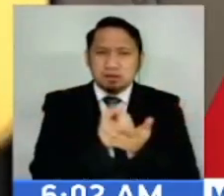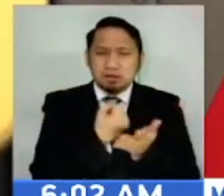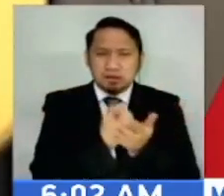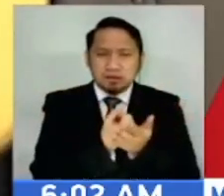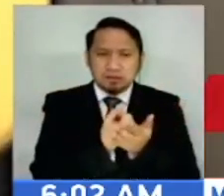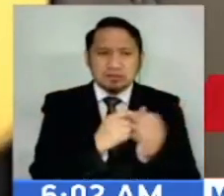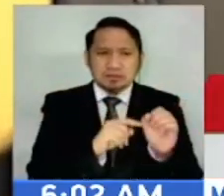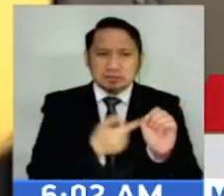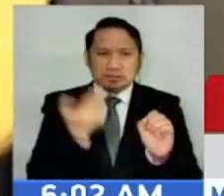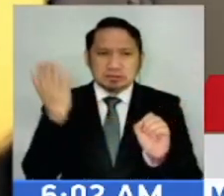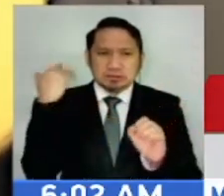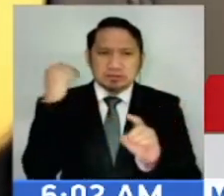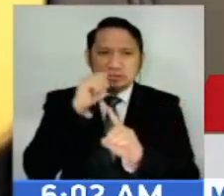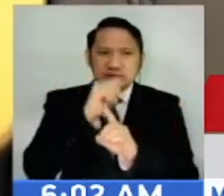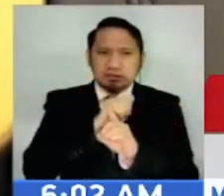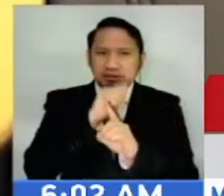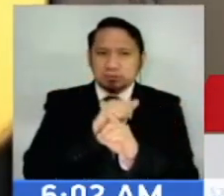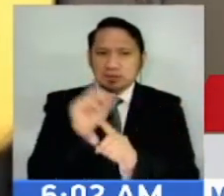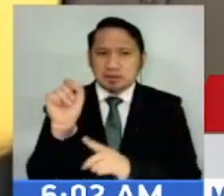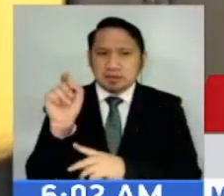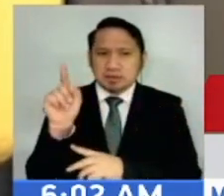Hanggang ngayon, wala pa. Kami sahod.